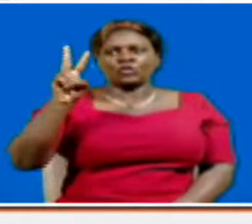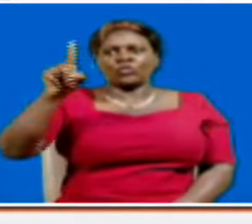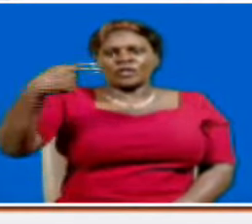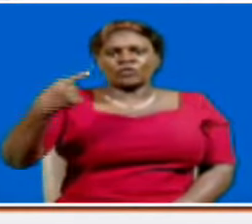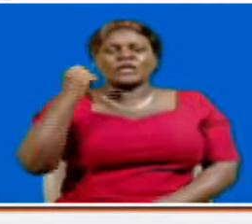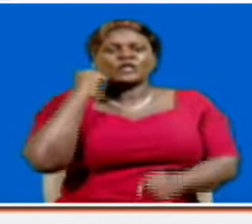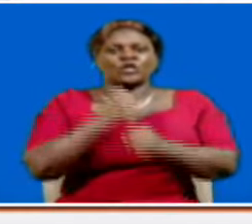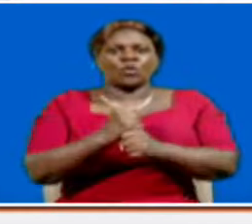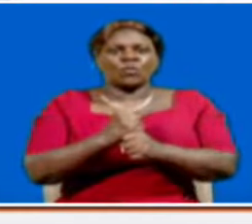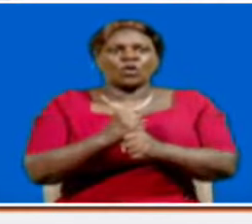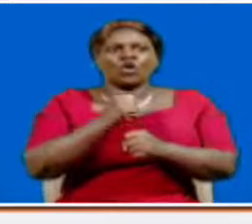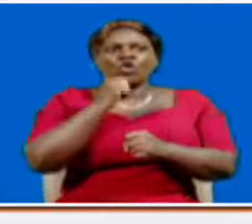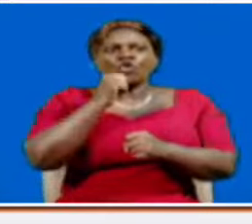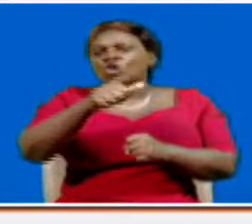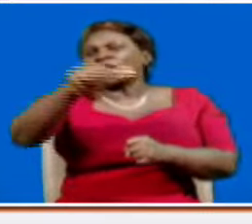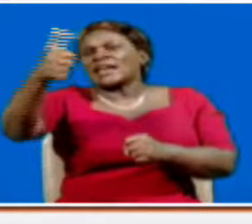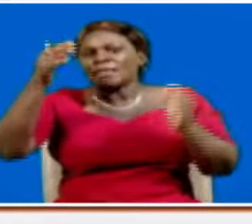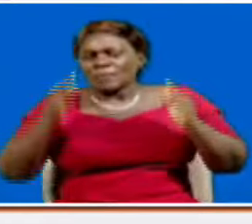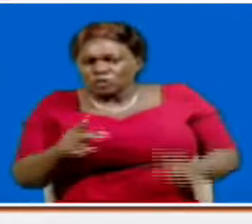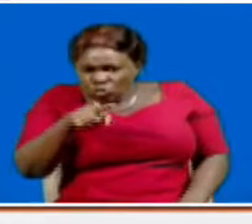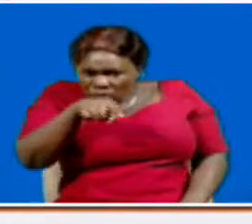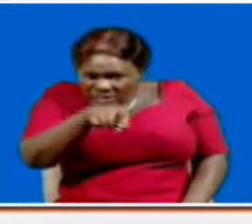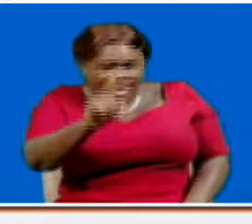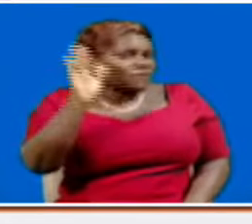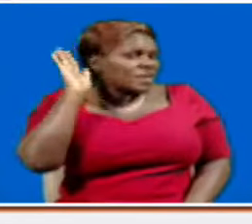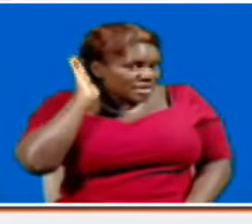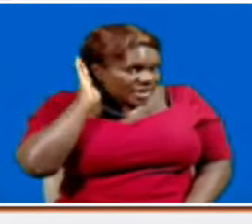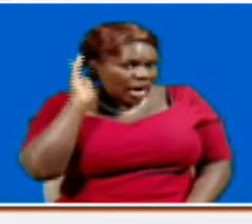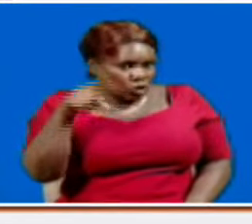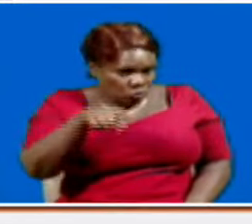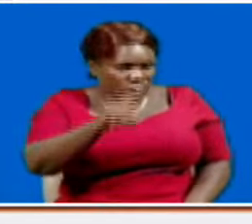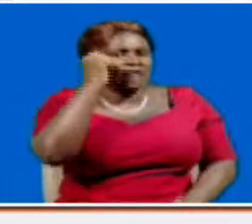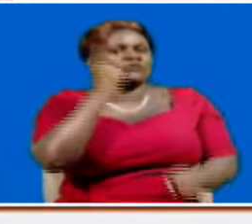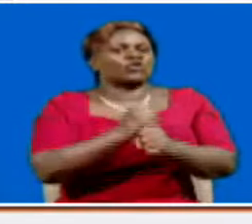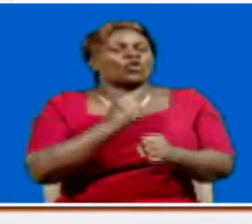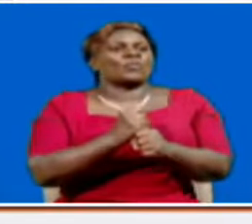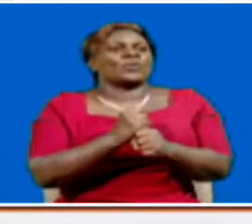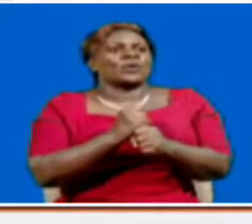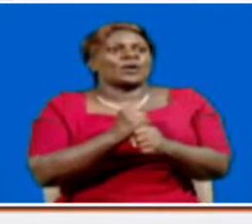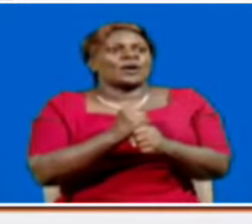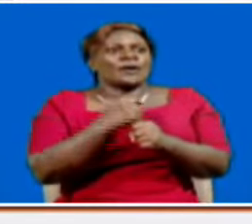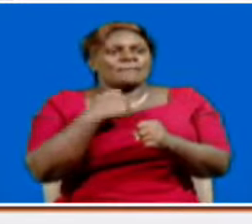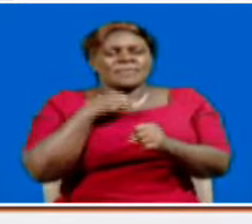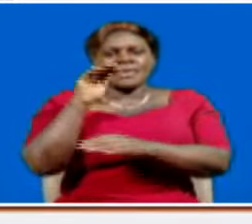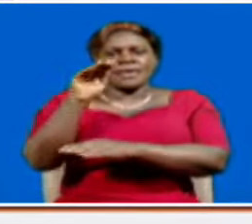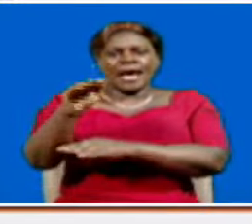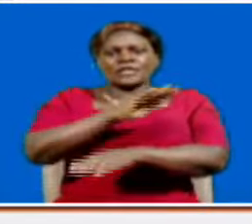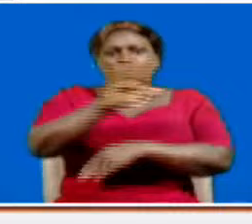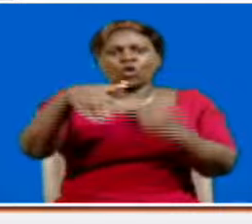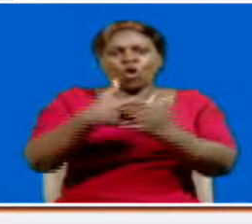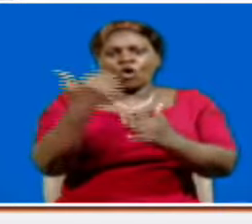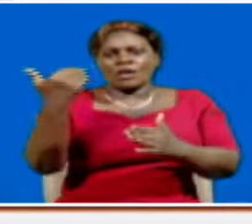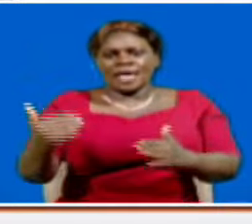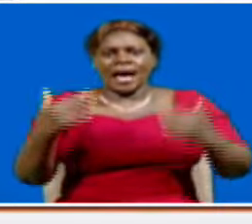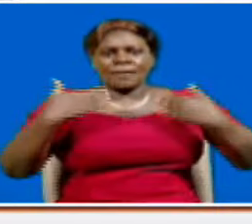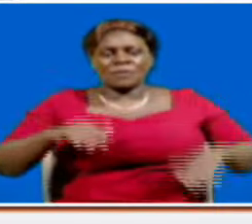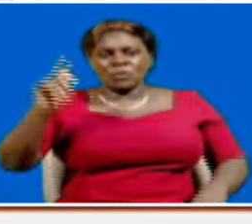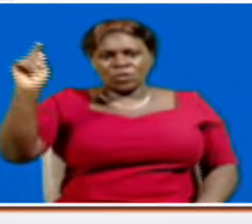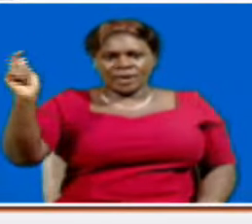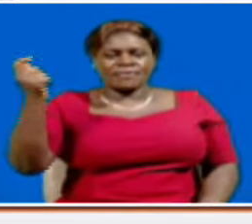jobs, sio ya huyo mtu mwingine, ni ya wewe unasikiza. I implore upon all the young people of